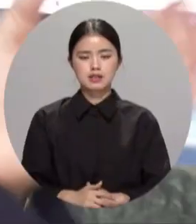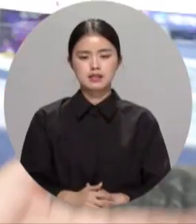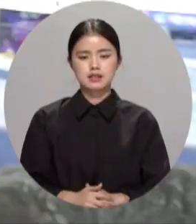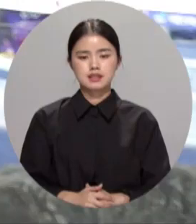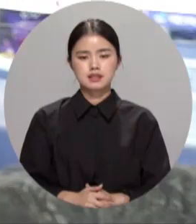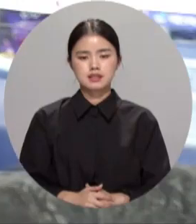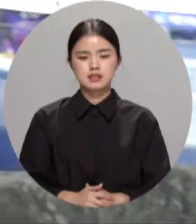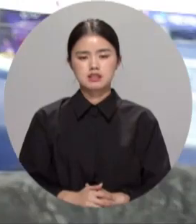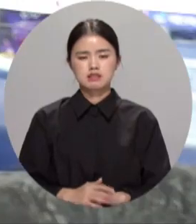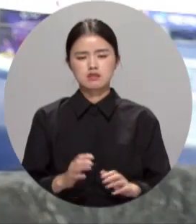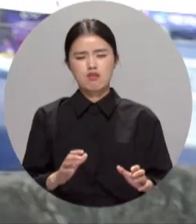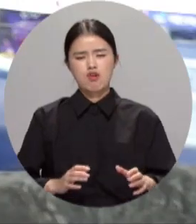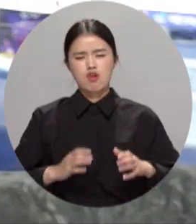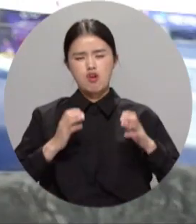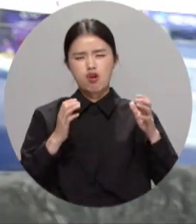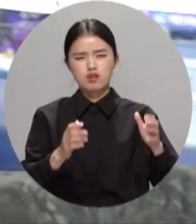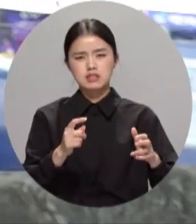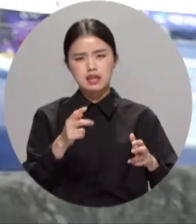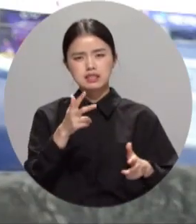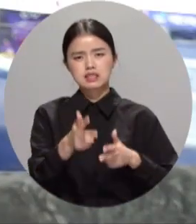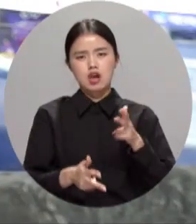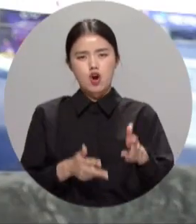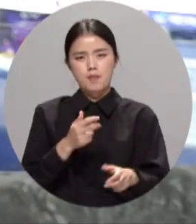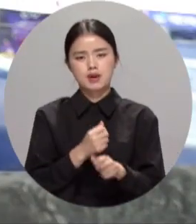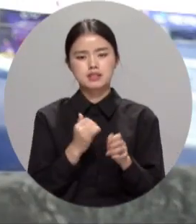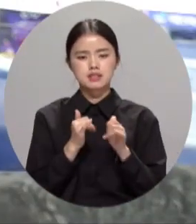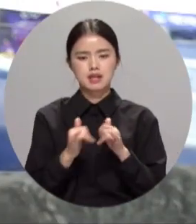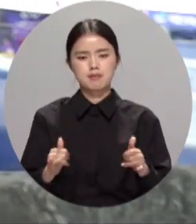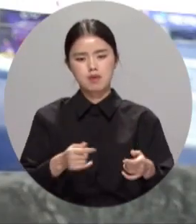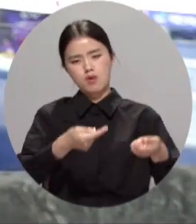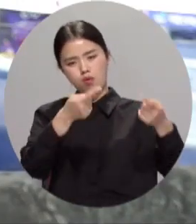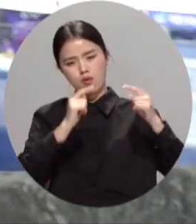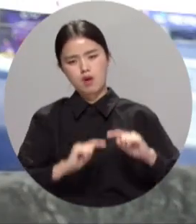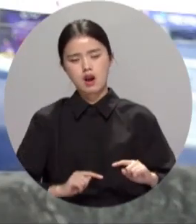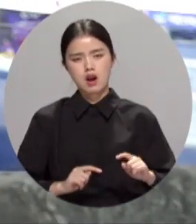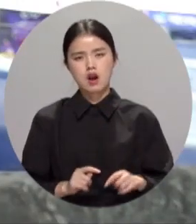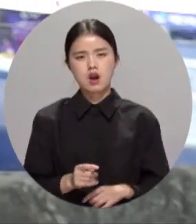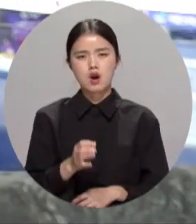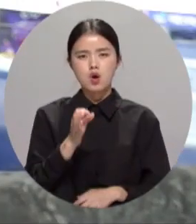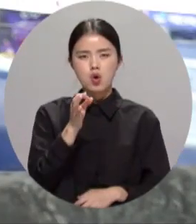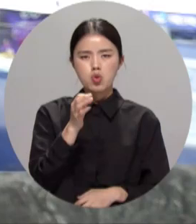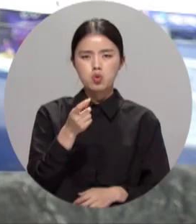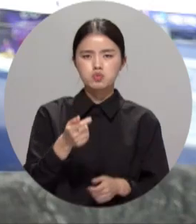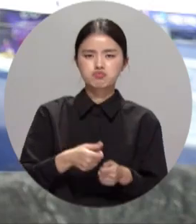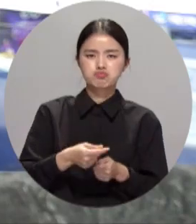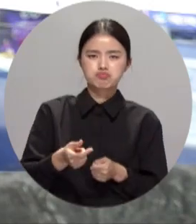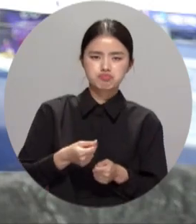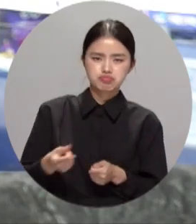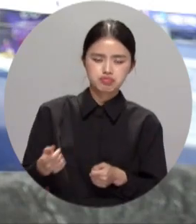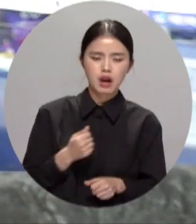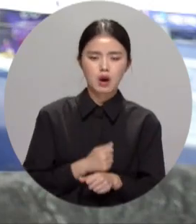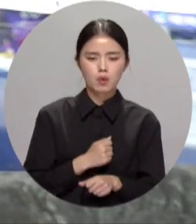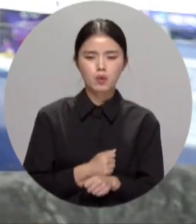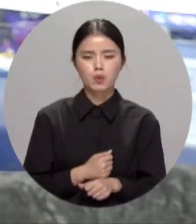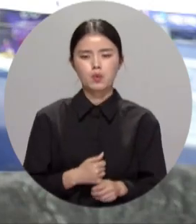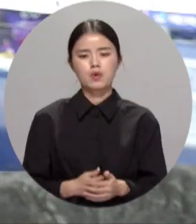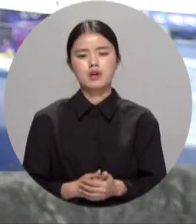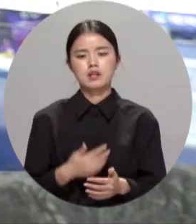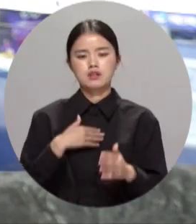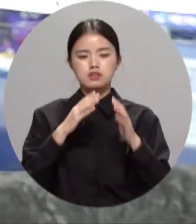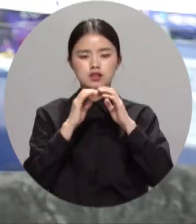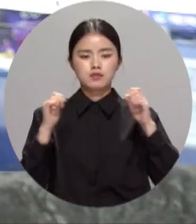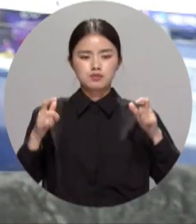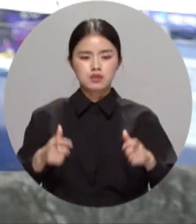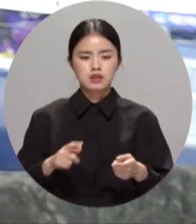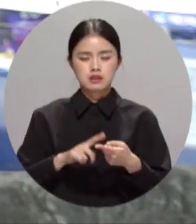전 세계에 있는 비즈니스 하는 분들이 여기 와서 쉽게 말하면 돈도 좀 가서 뿌리고 가고 우리